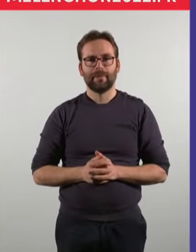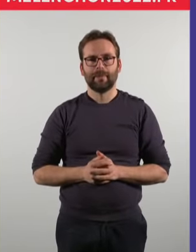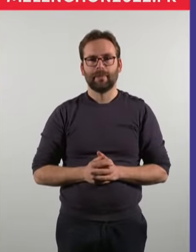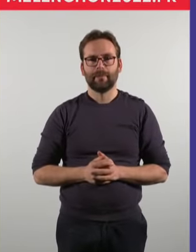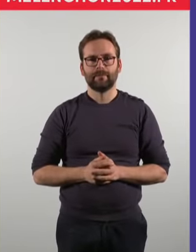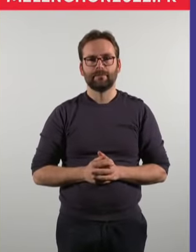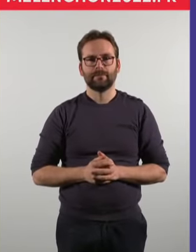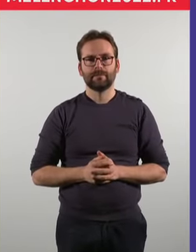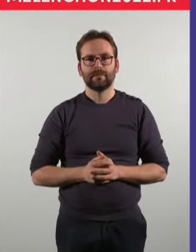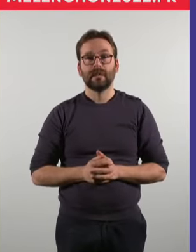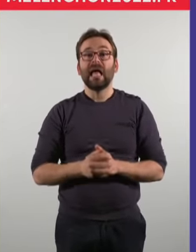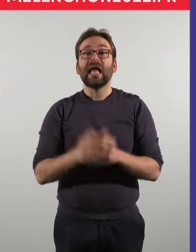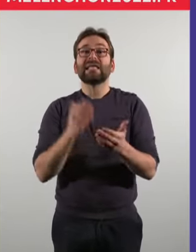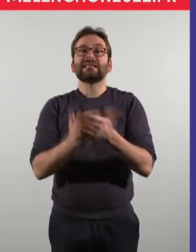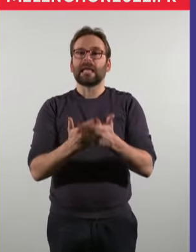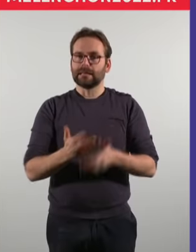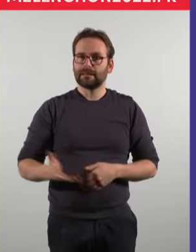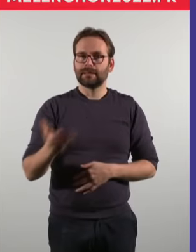Et